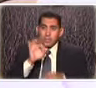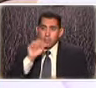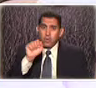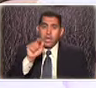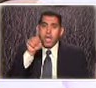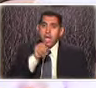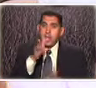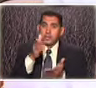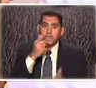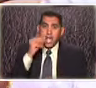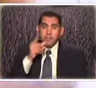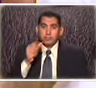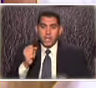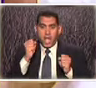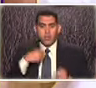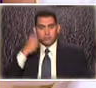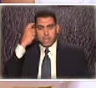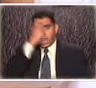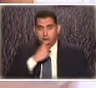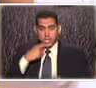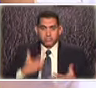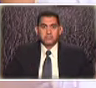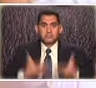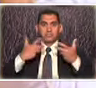او ادمياطي